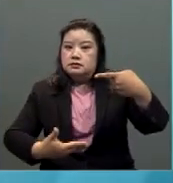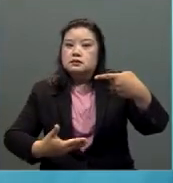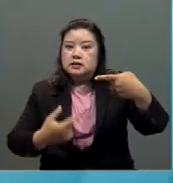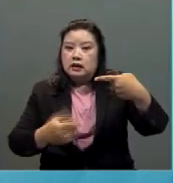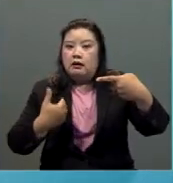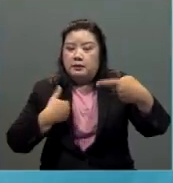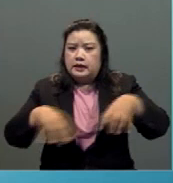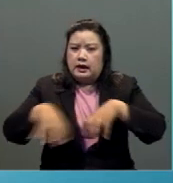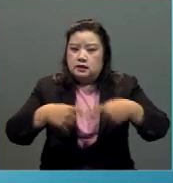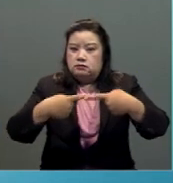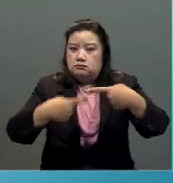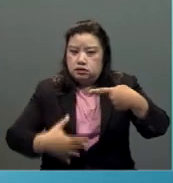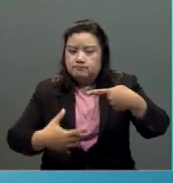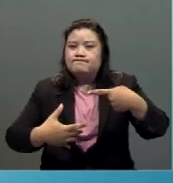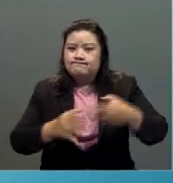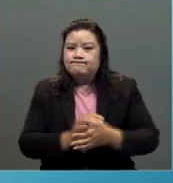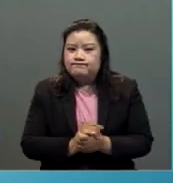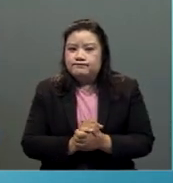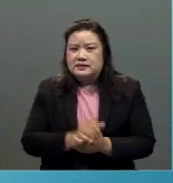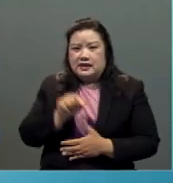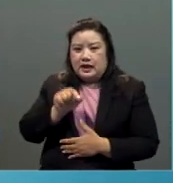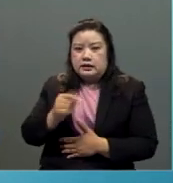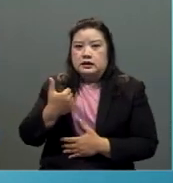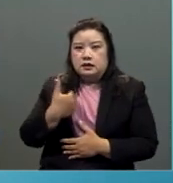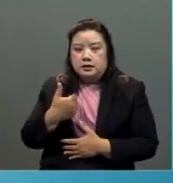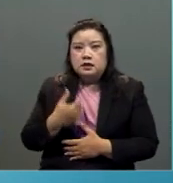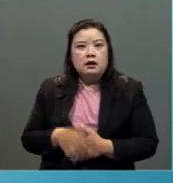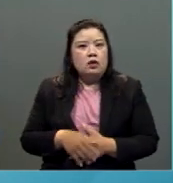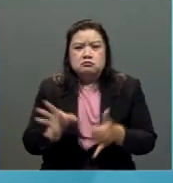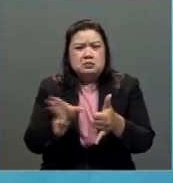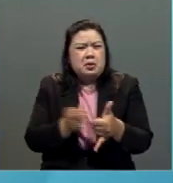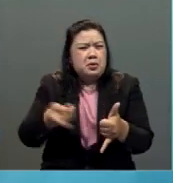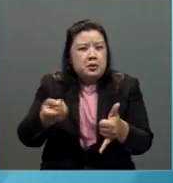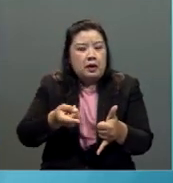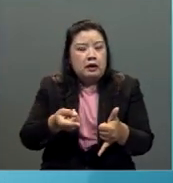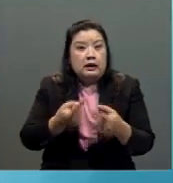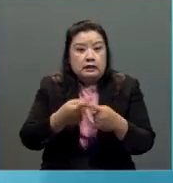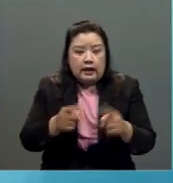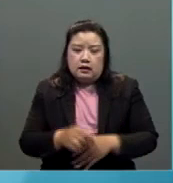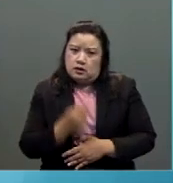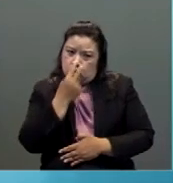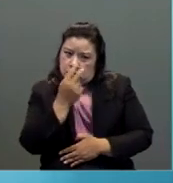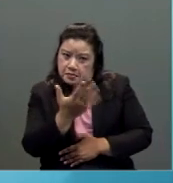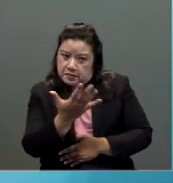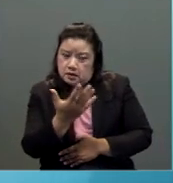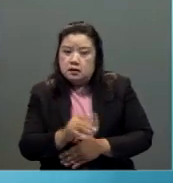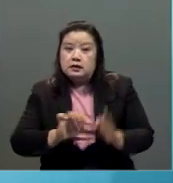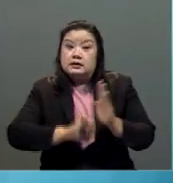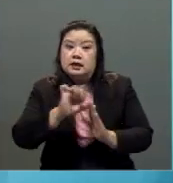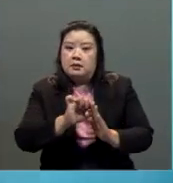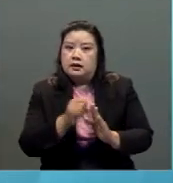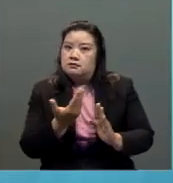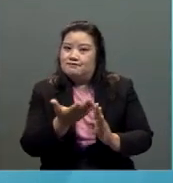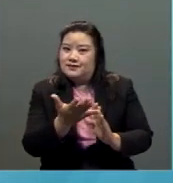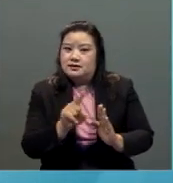ำดับนี่ก็จะคล้ายๆกันกับกลุ่มที่เป็นยืนยันสะสมนะครับแต่ที่จะไม่มีก็คือทางเชียงใหม่ก็จะไม่ได้อยู่ในช่องนี้จะ